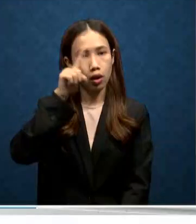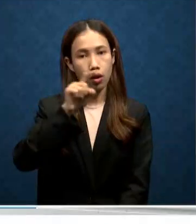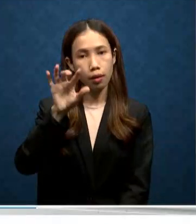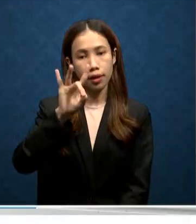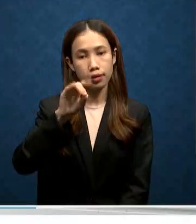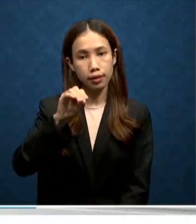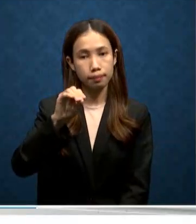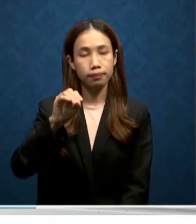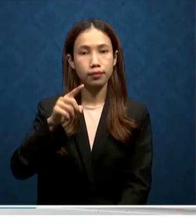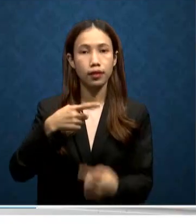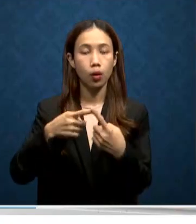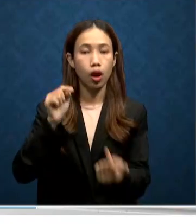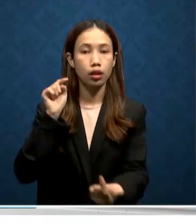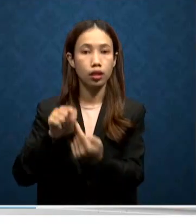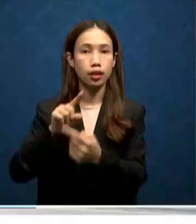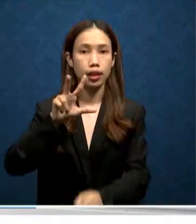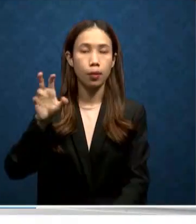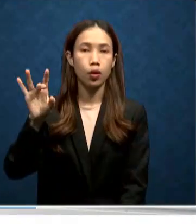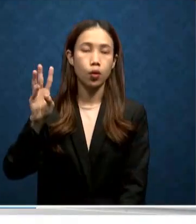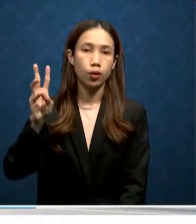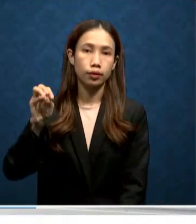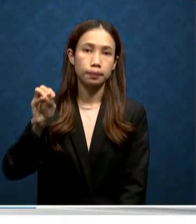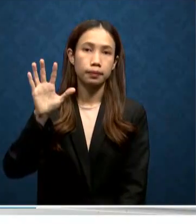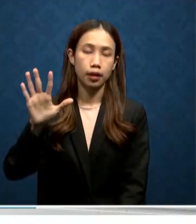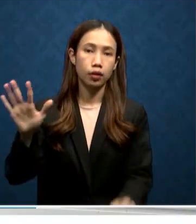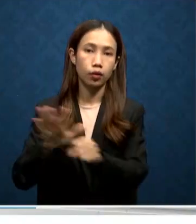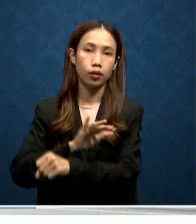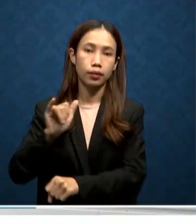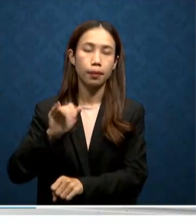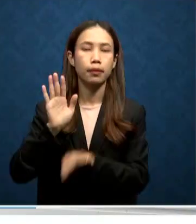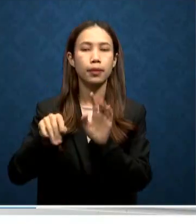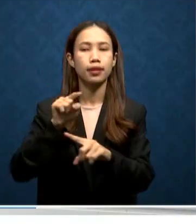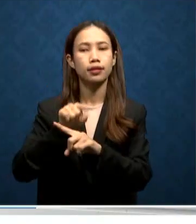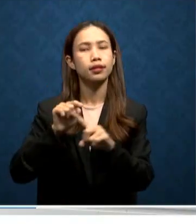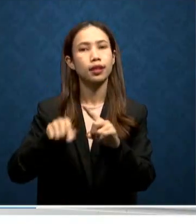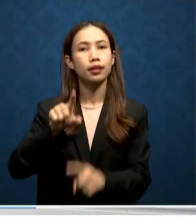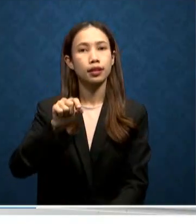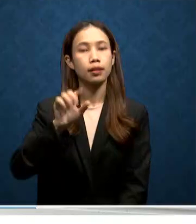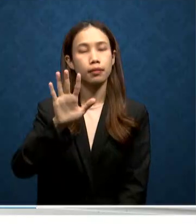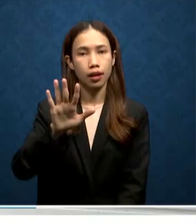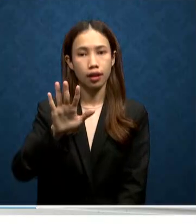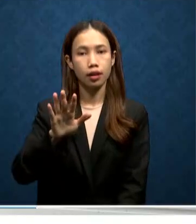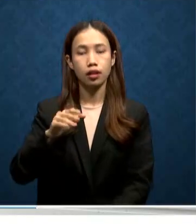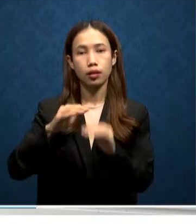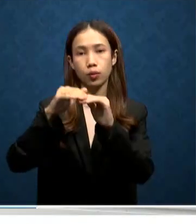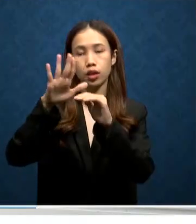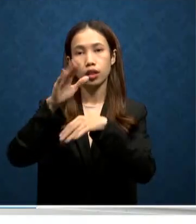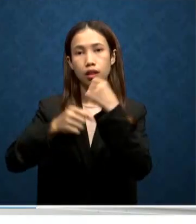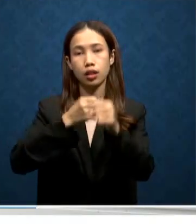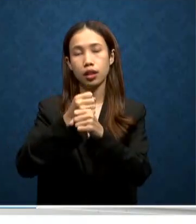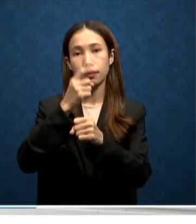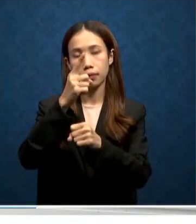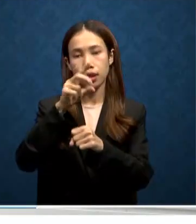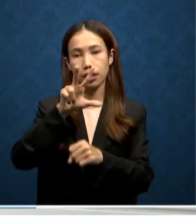ไม่ถึง 365วันก็ตั้งในอัตรา25%ส่วนเกิน 365วันคือ